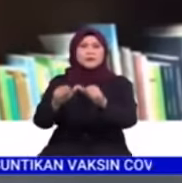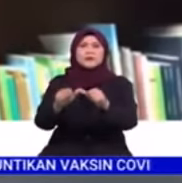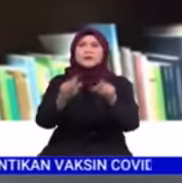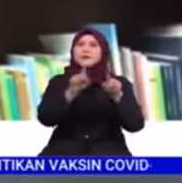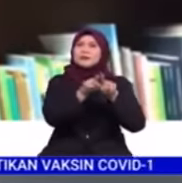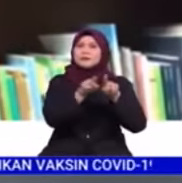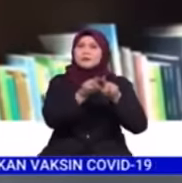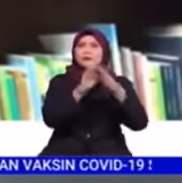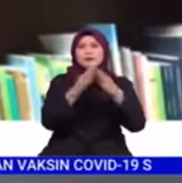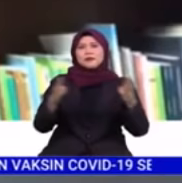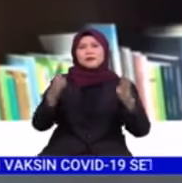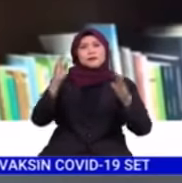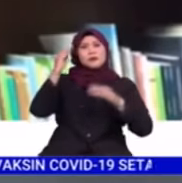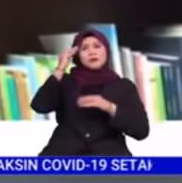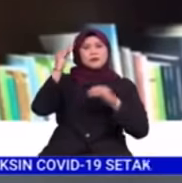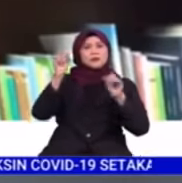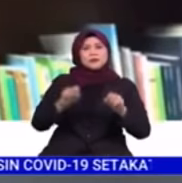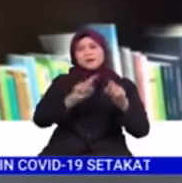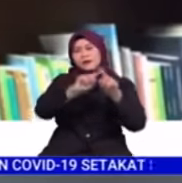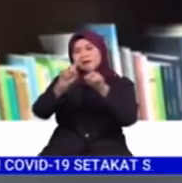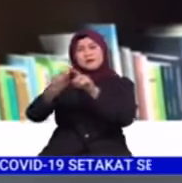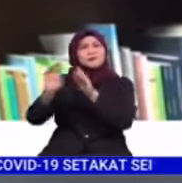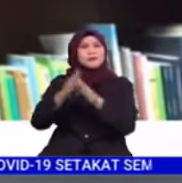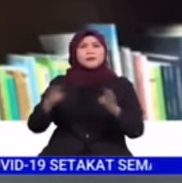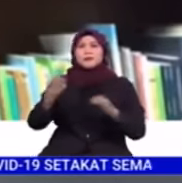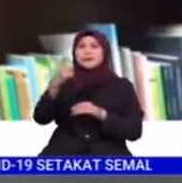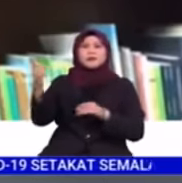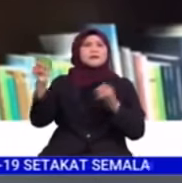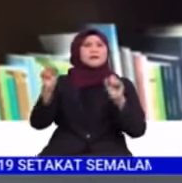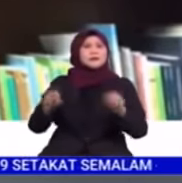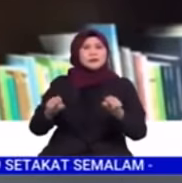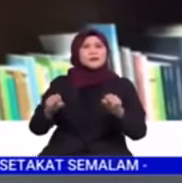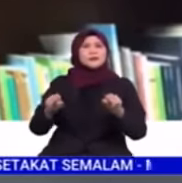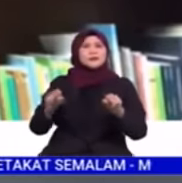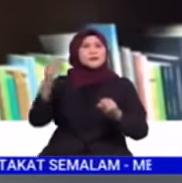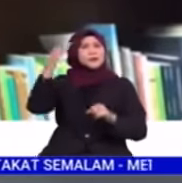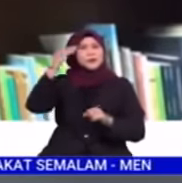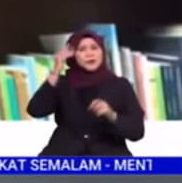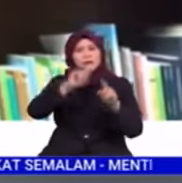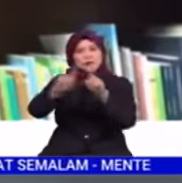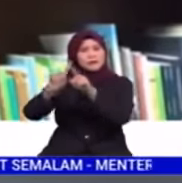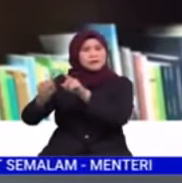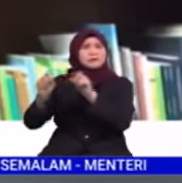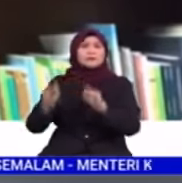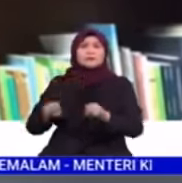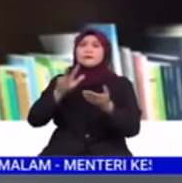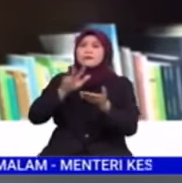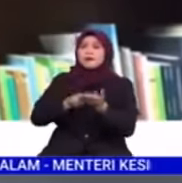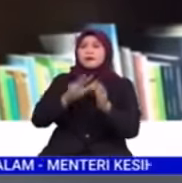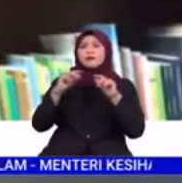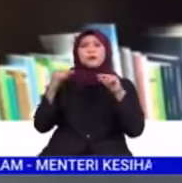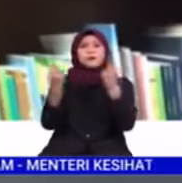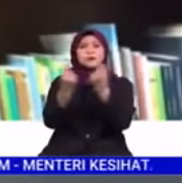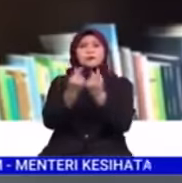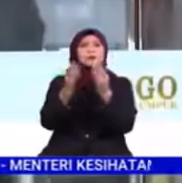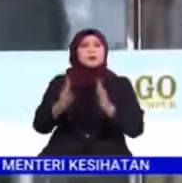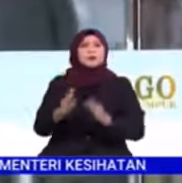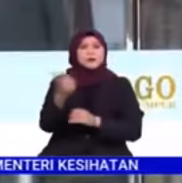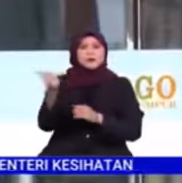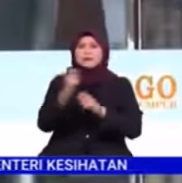resmi bahasa-bahasa lain boleh dipraktikkan kedudukan hak istimewa Putra Bagaimana khasah kaum lainnya turut